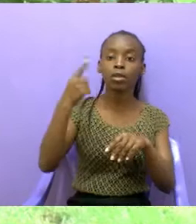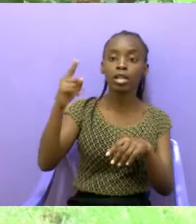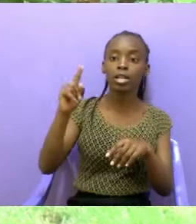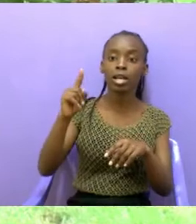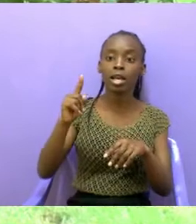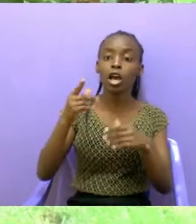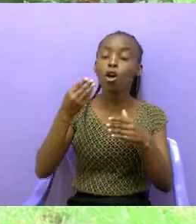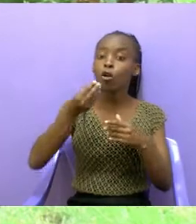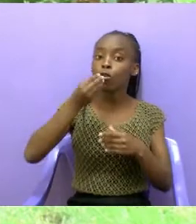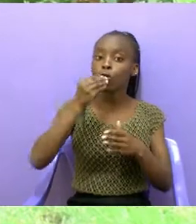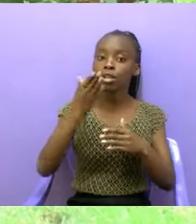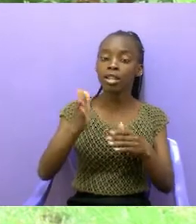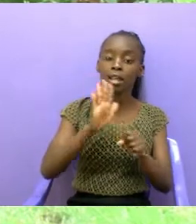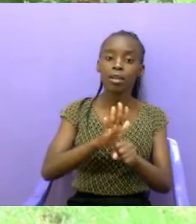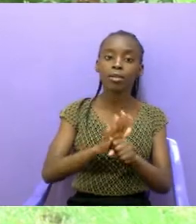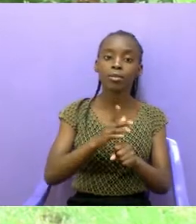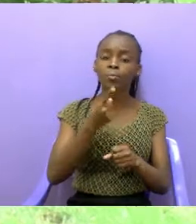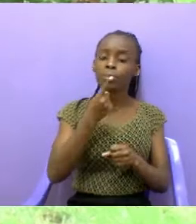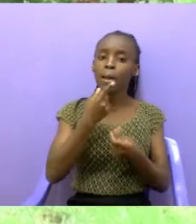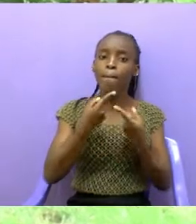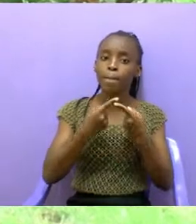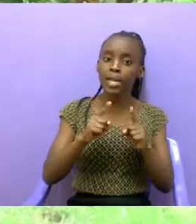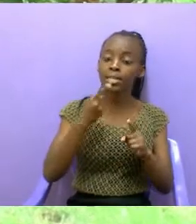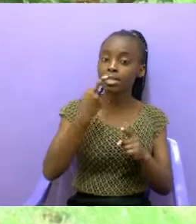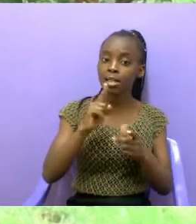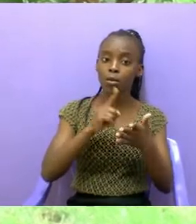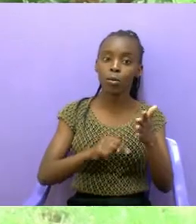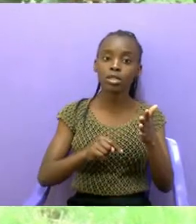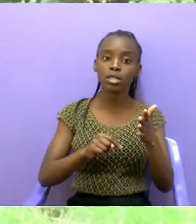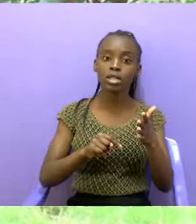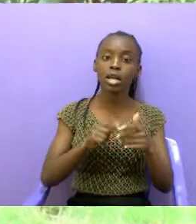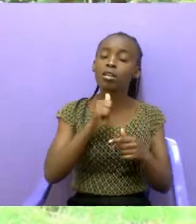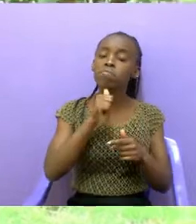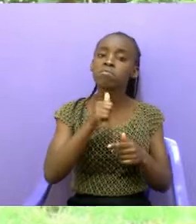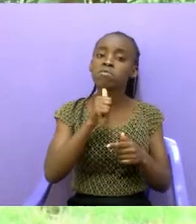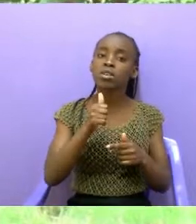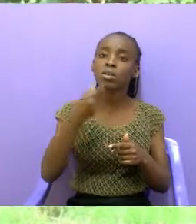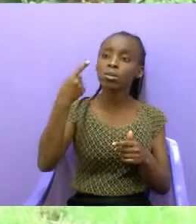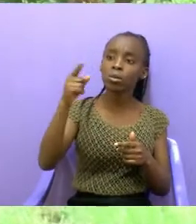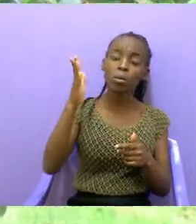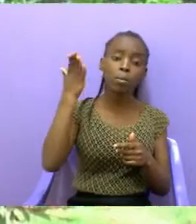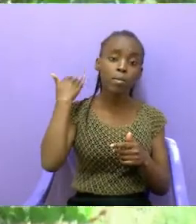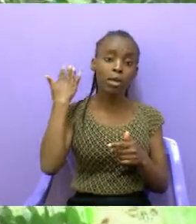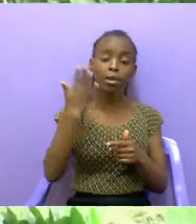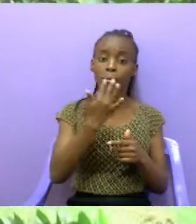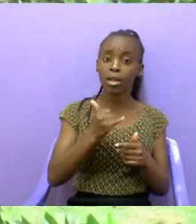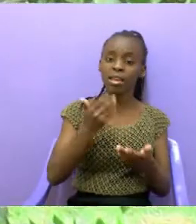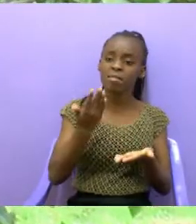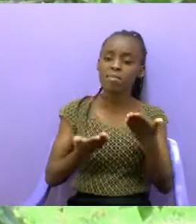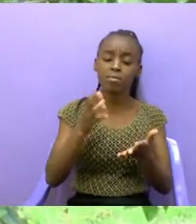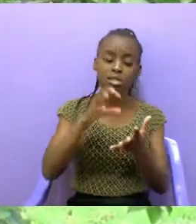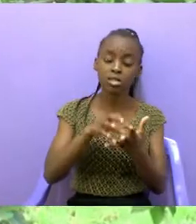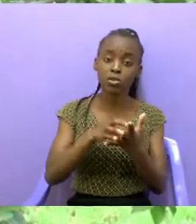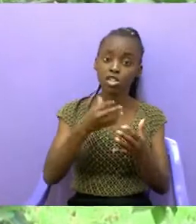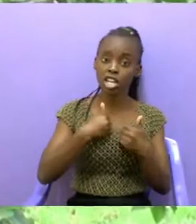nataka kuongea nini mtu wa Mungu? Usirudi nyuma. Kwa sababu ya hali unayoipitia, usirudi